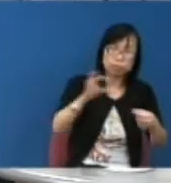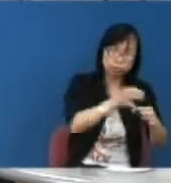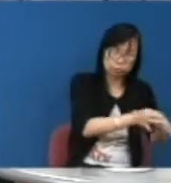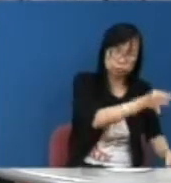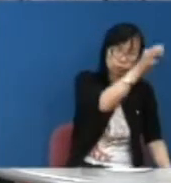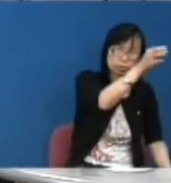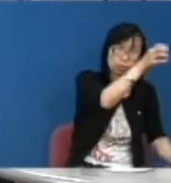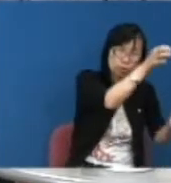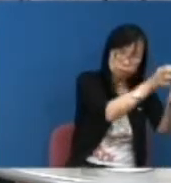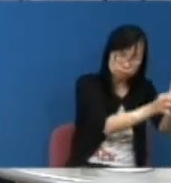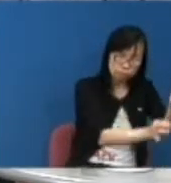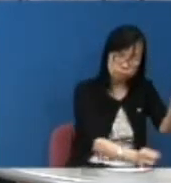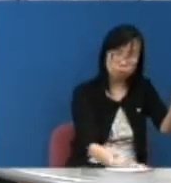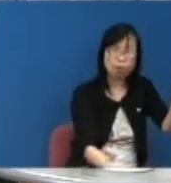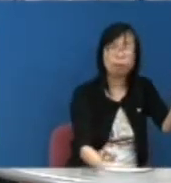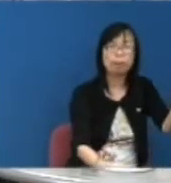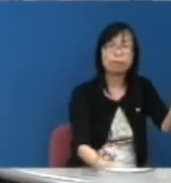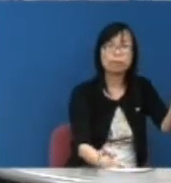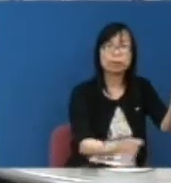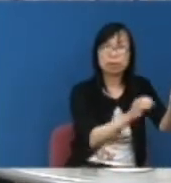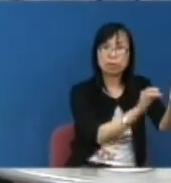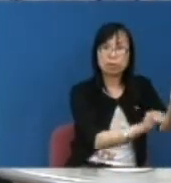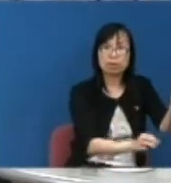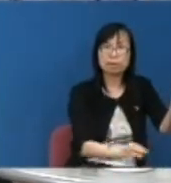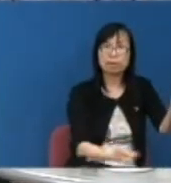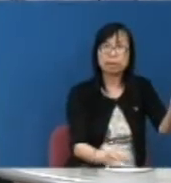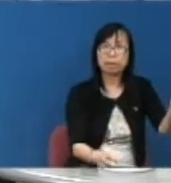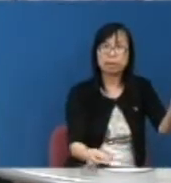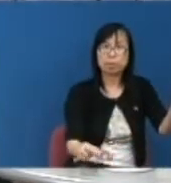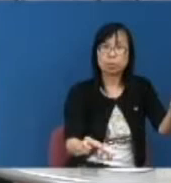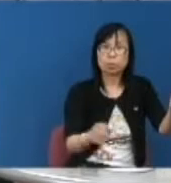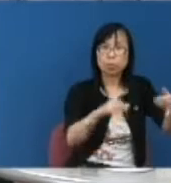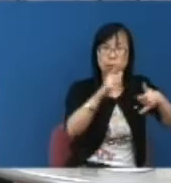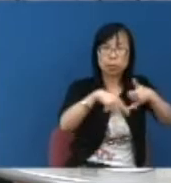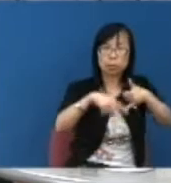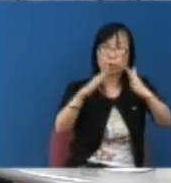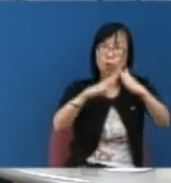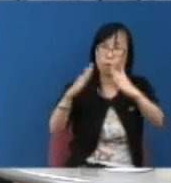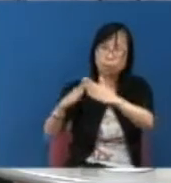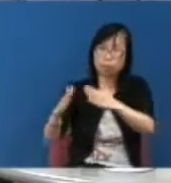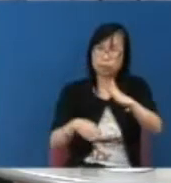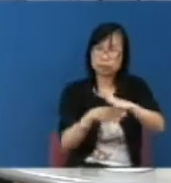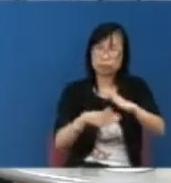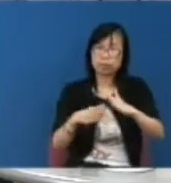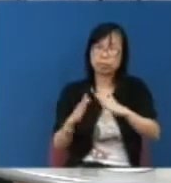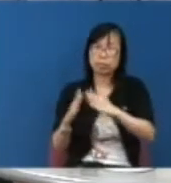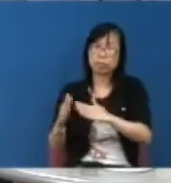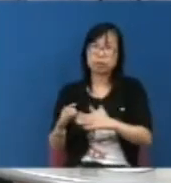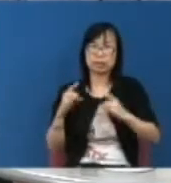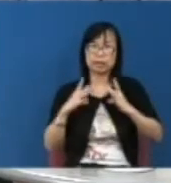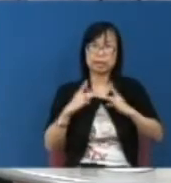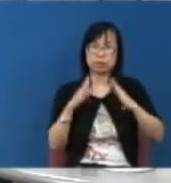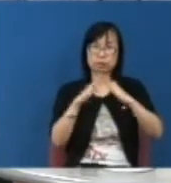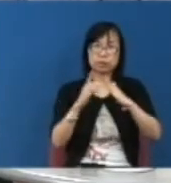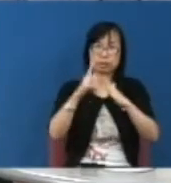咧，就沿住個牆外牆就去派發俾每一個單位用嘅。咁其實私人住宅上面